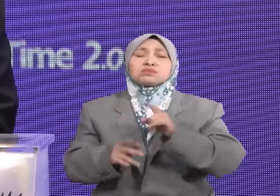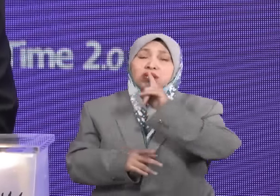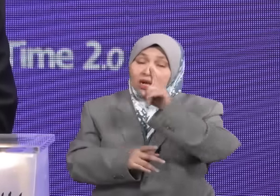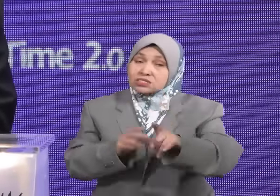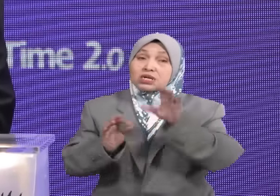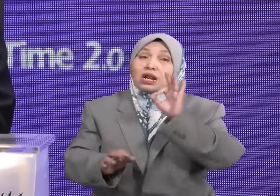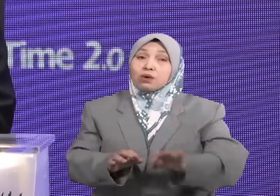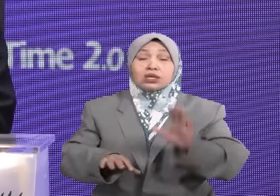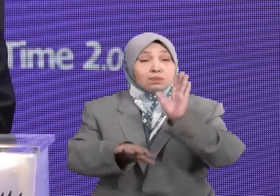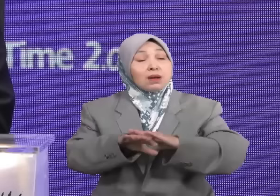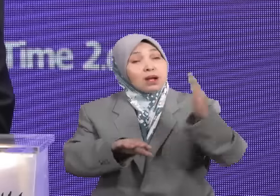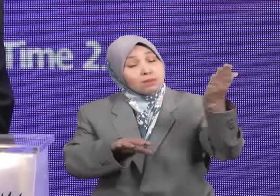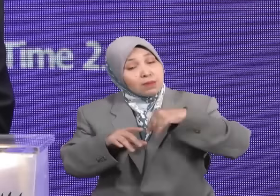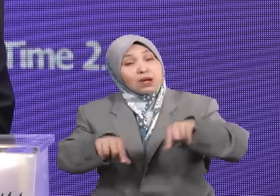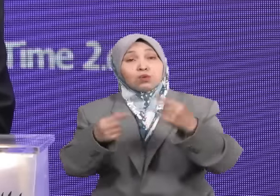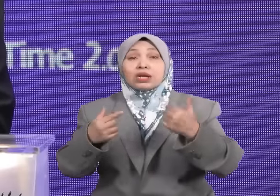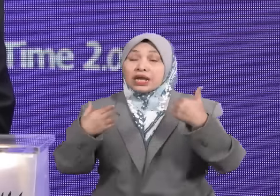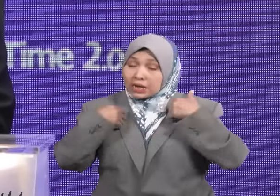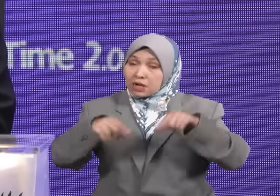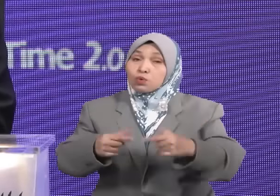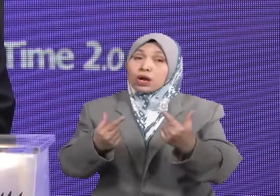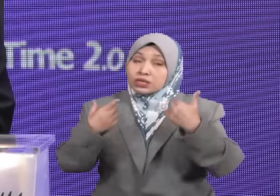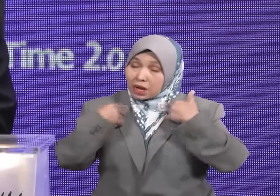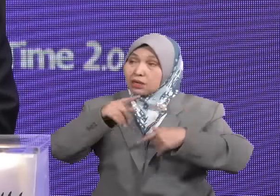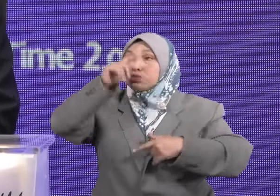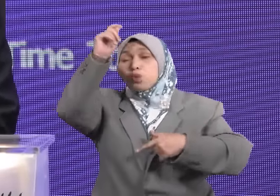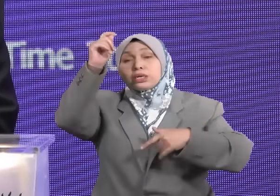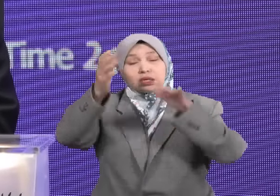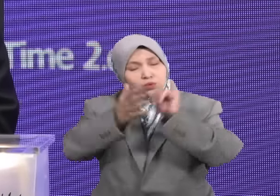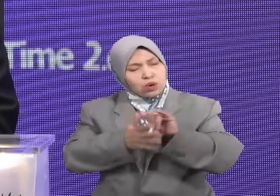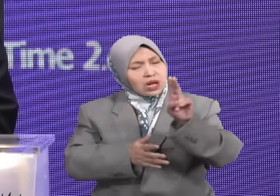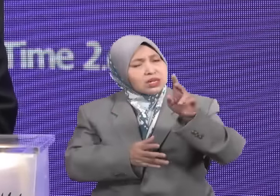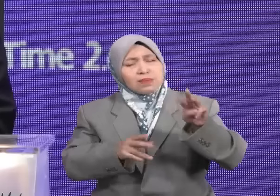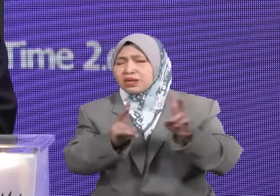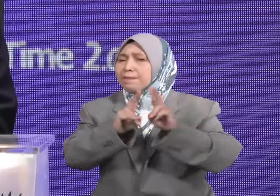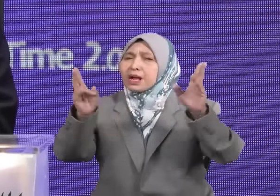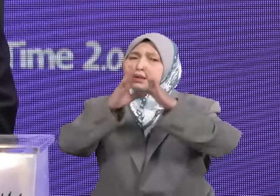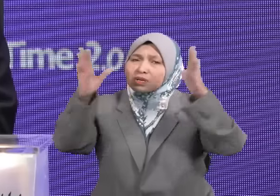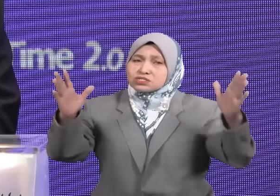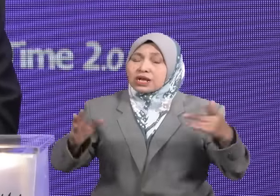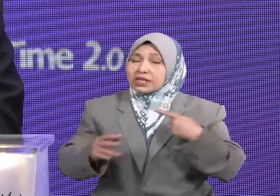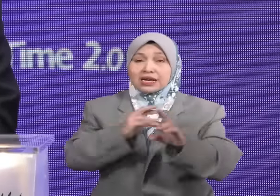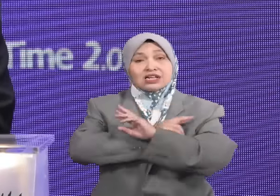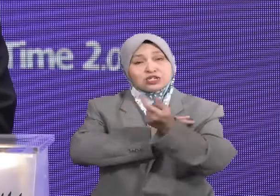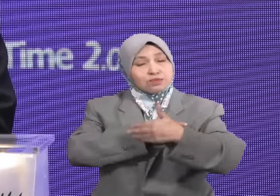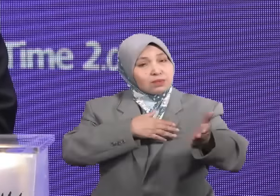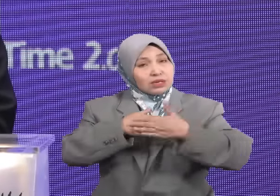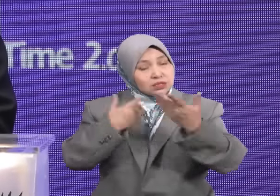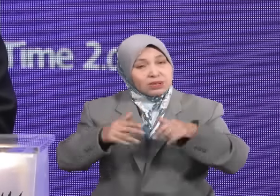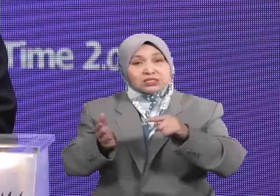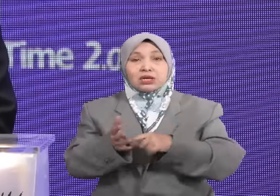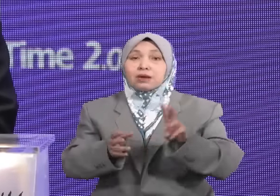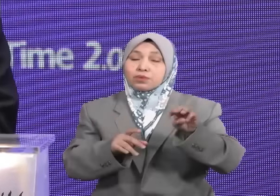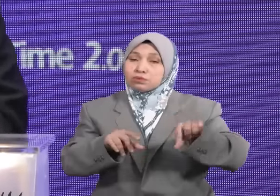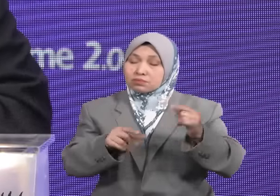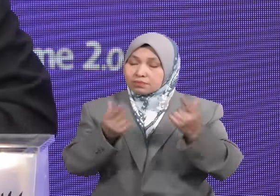dia diajak kepada Quran dan dia ada Quran, dia ada Tuhan, itulah nikmat yang paling besar. Kita berehat sebentar, kembali semula selepas ini dalam My Quran